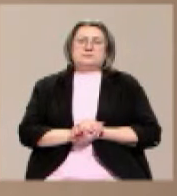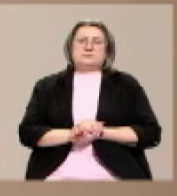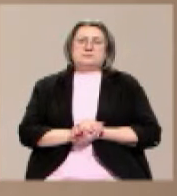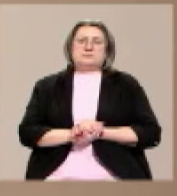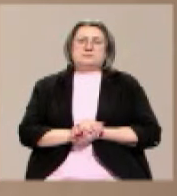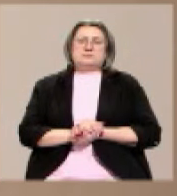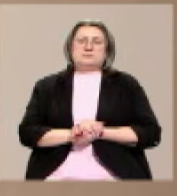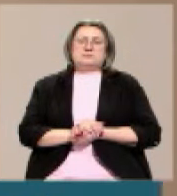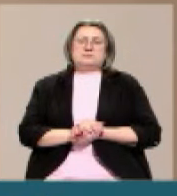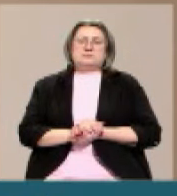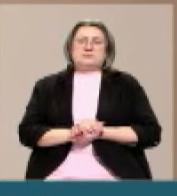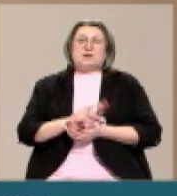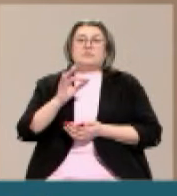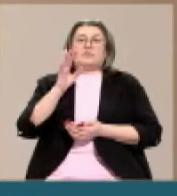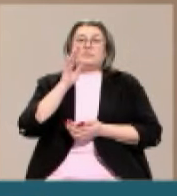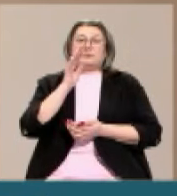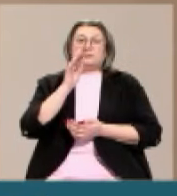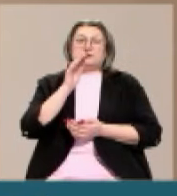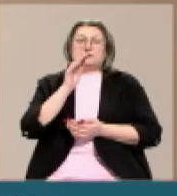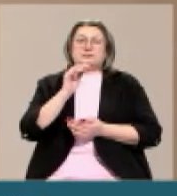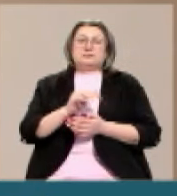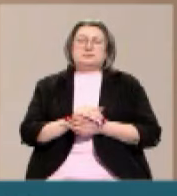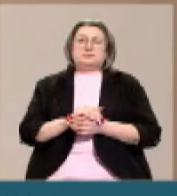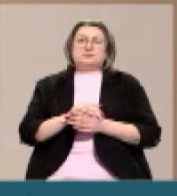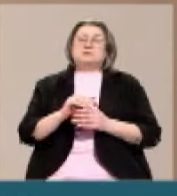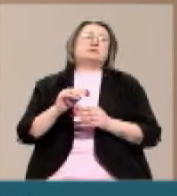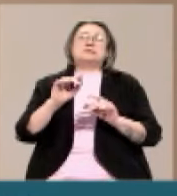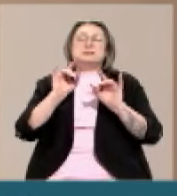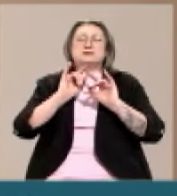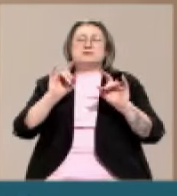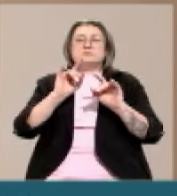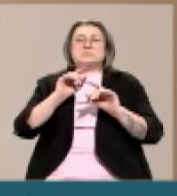себептері, экономикалық реформалар және саяси